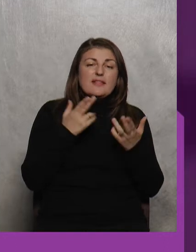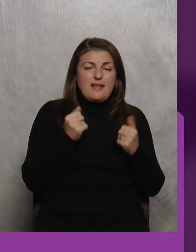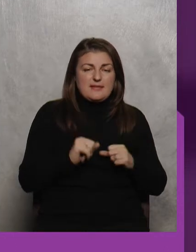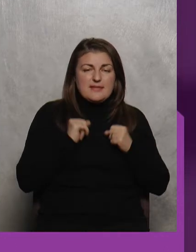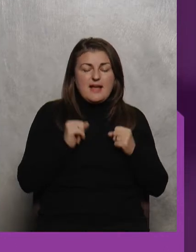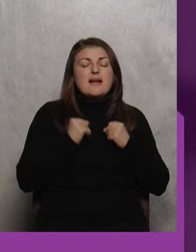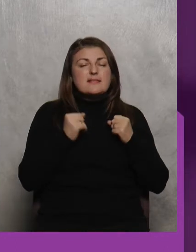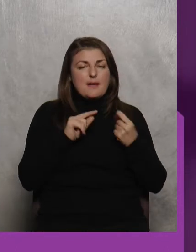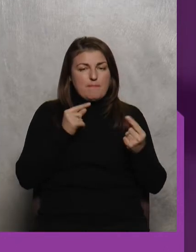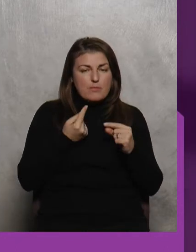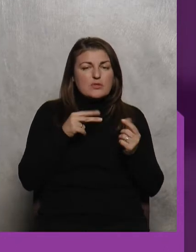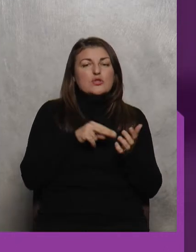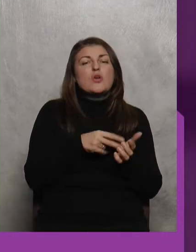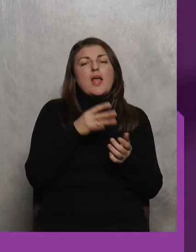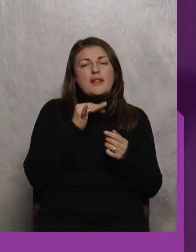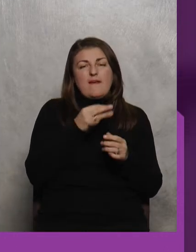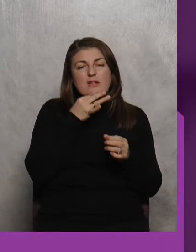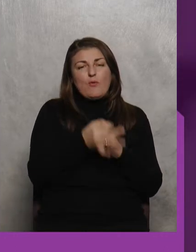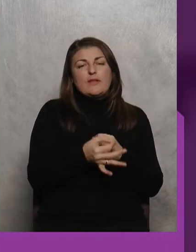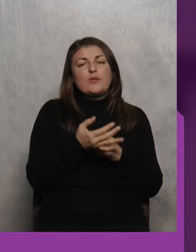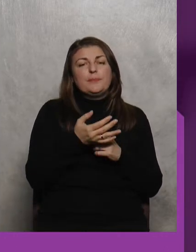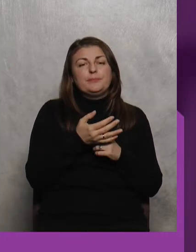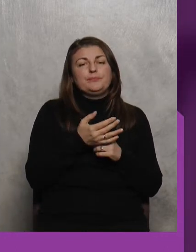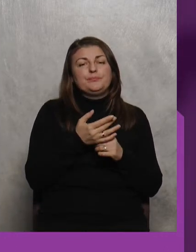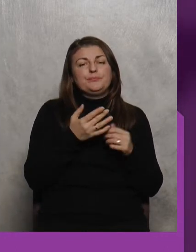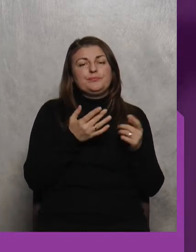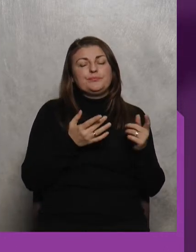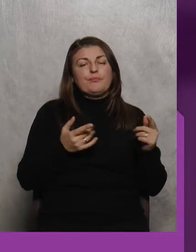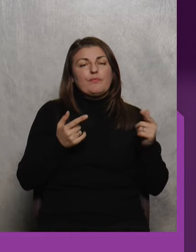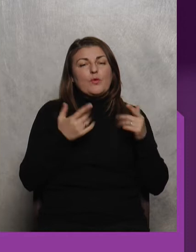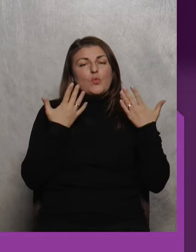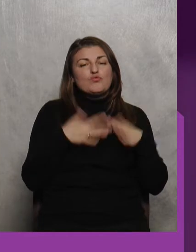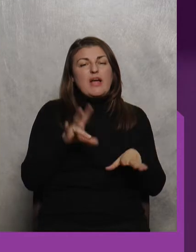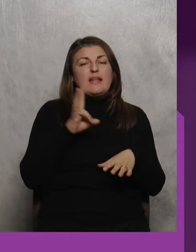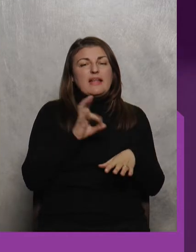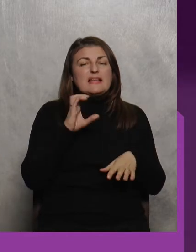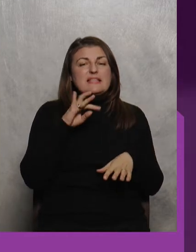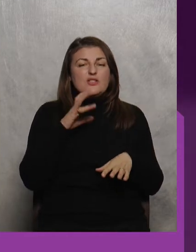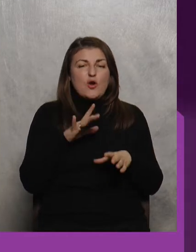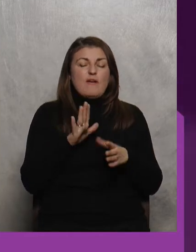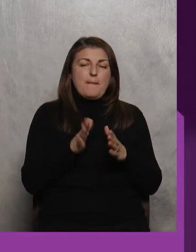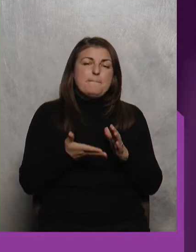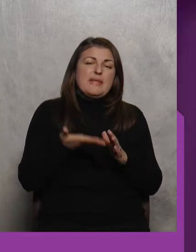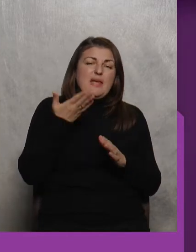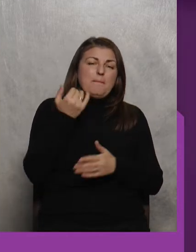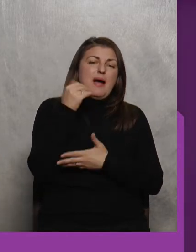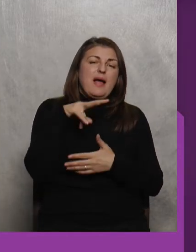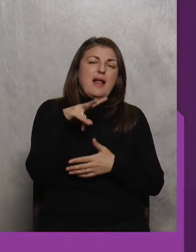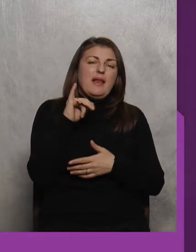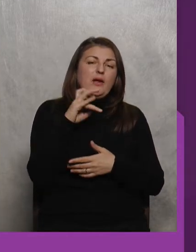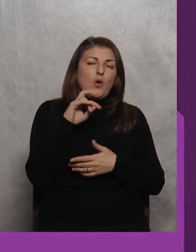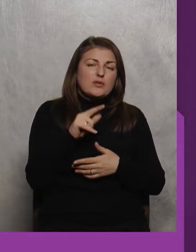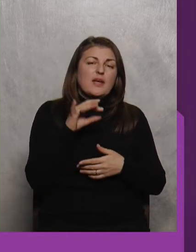старається протистояти і, відповідно, вже Наталія Стрільцова піднімає лікоть